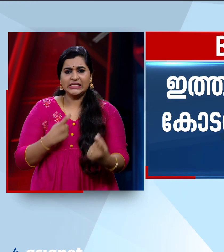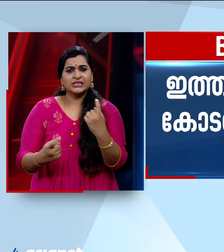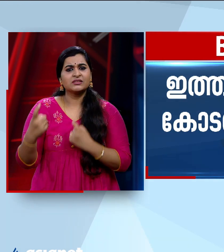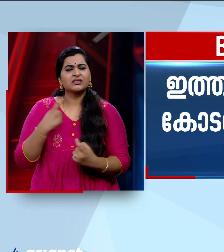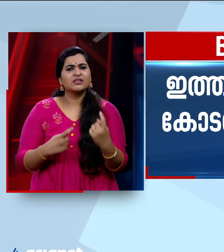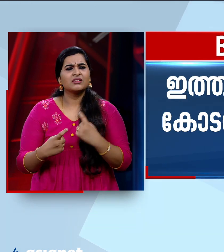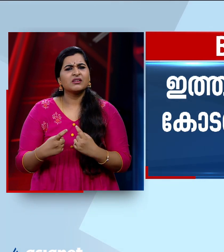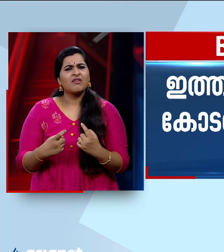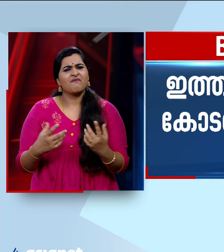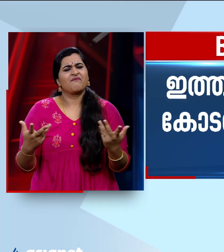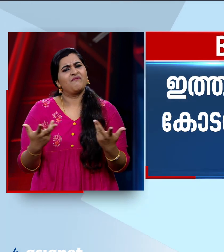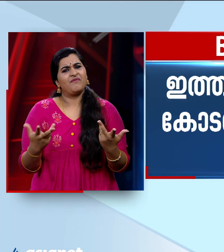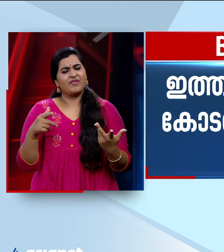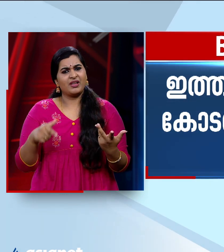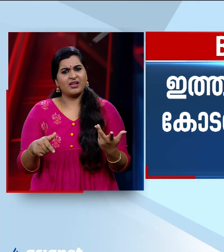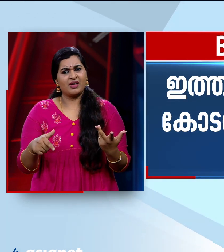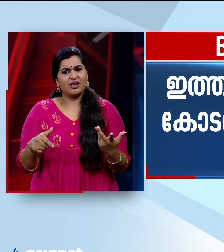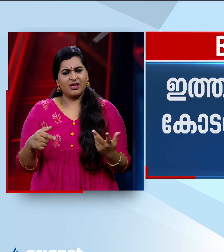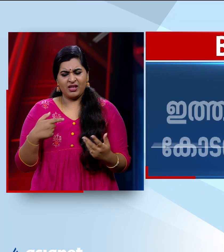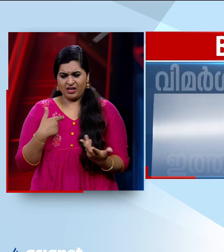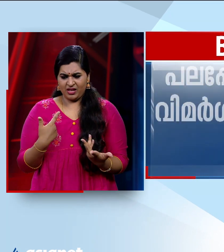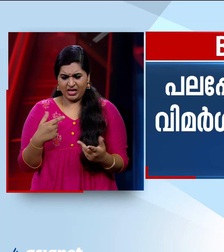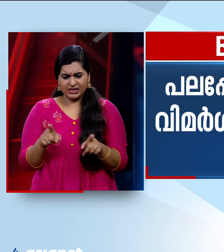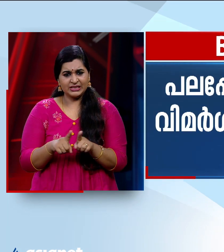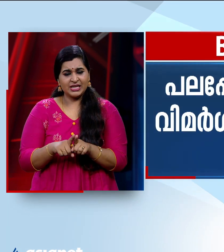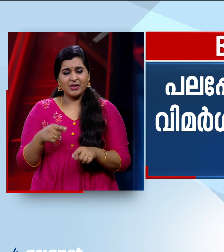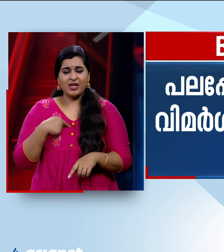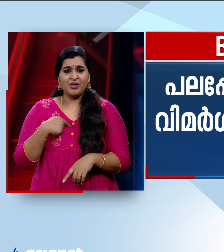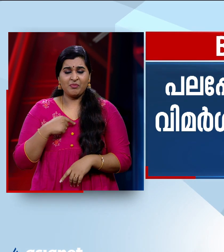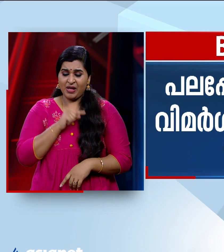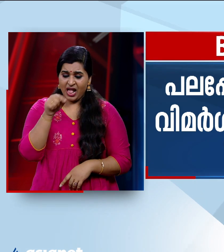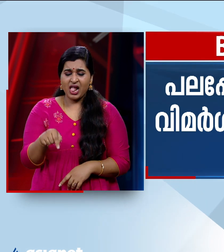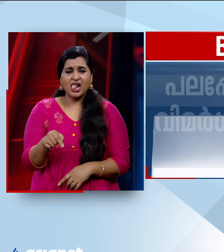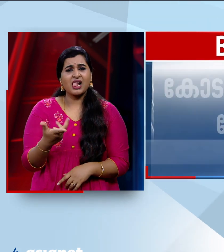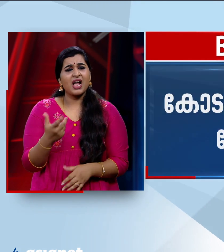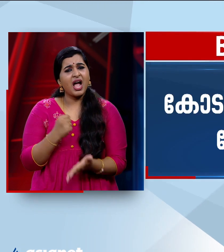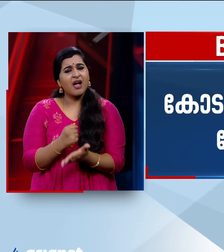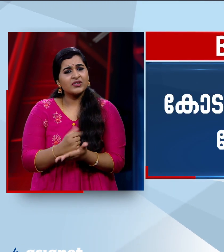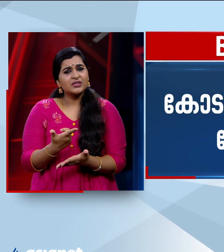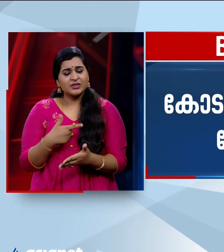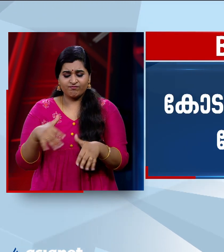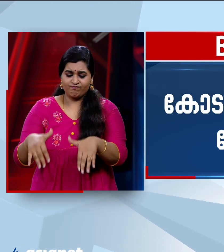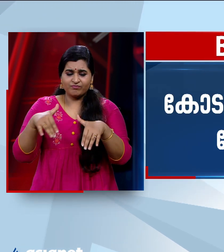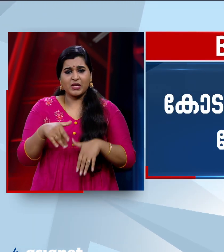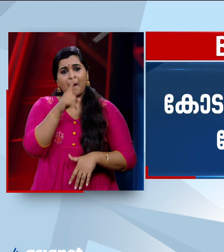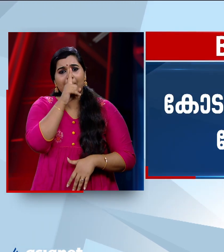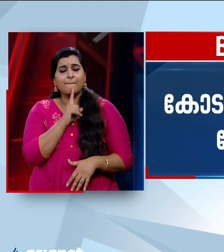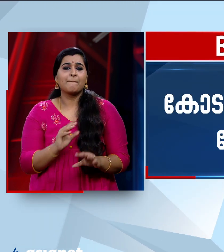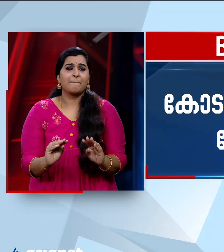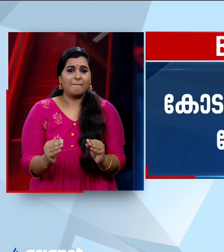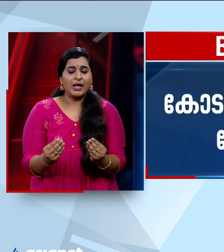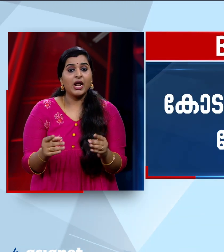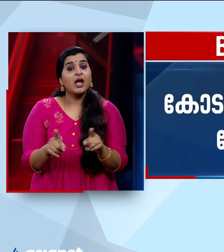ഇത്തരത്തിലുള്ള കേസുകളിൽ നിന്ന് താൻ നിലകൊള്ളുന്നത്? അതിൽ നിന്ന് പിന്മാറുകയാണ് ഭേദം എന്നുള്ള ഒരു നിലപാടാണ് കോടതി ഇന്ന് സ്വീകരിച്ചത്. പലപ്പോഴും ഈ പല